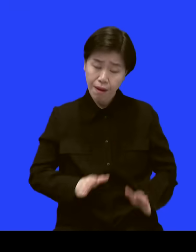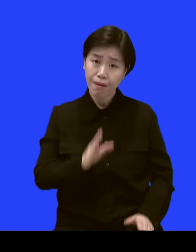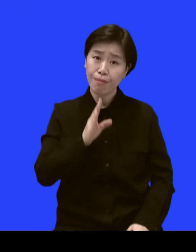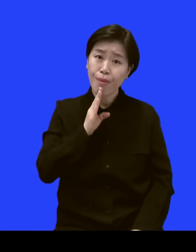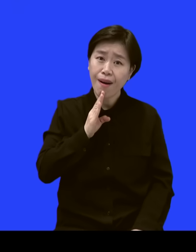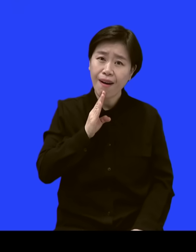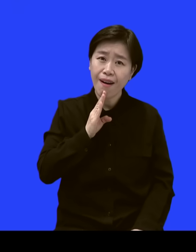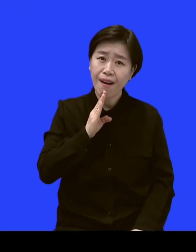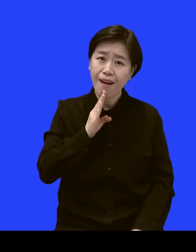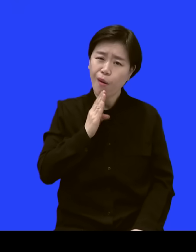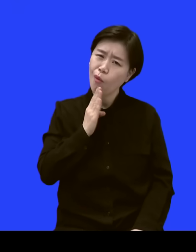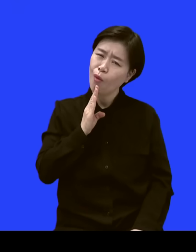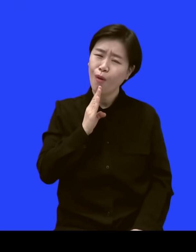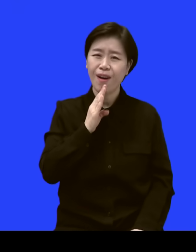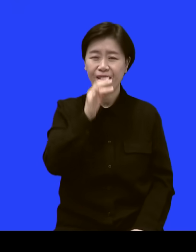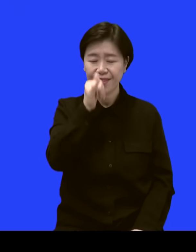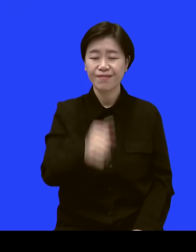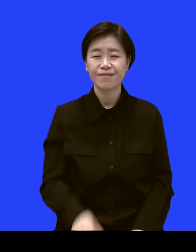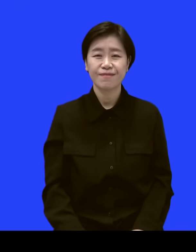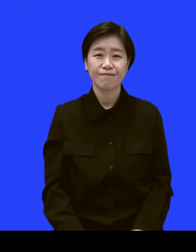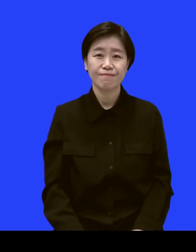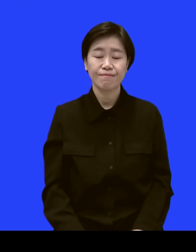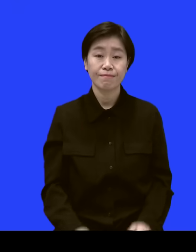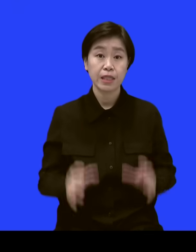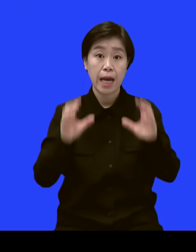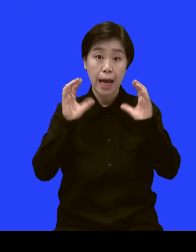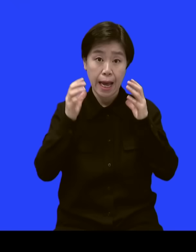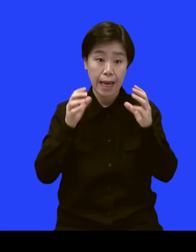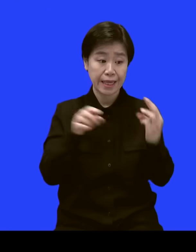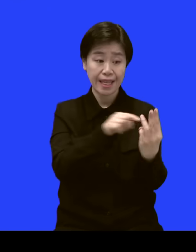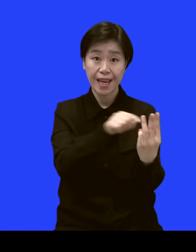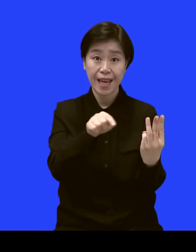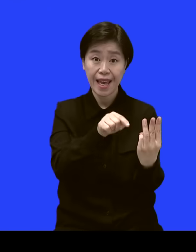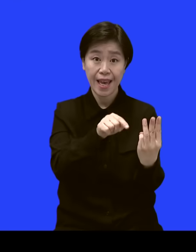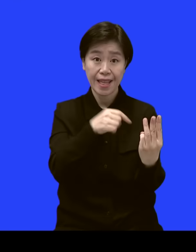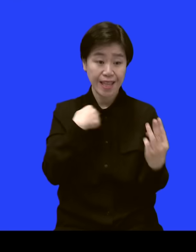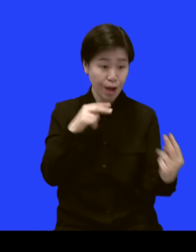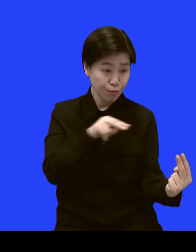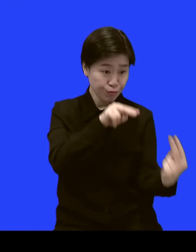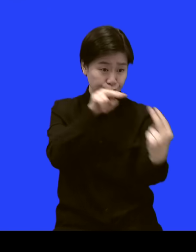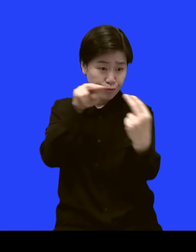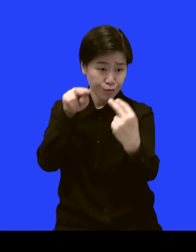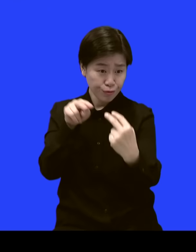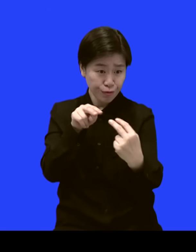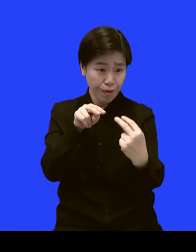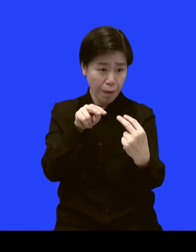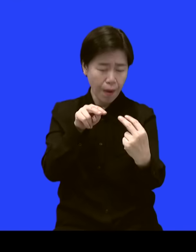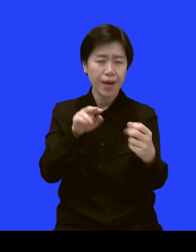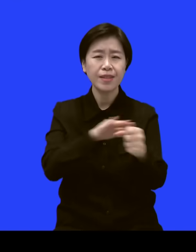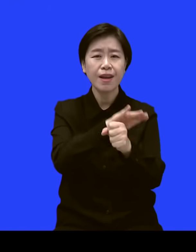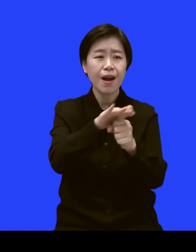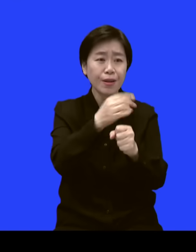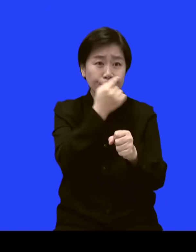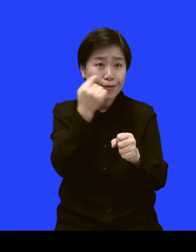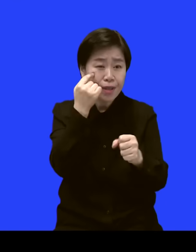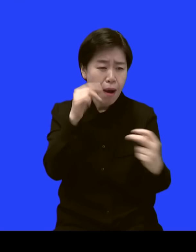네. 그리고 아이들이 저를 바라봐주는 그 절대적인 눈빛, 네. 네, 사랑의 눈빛. 이걸로